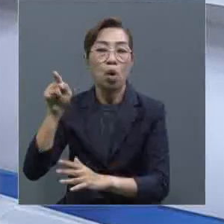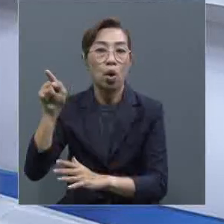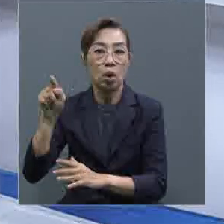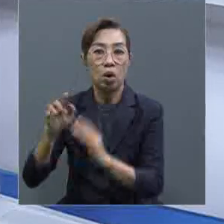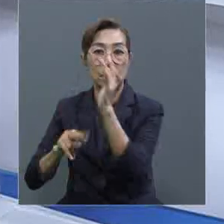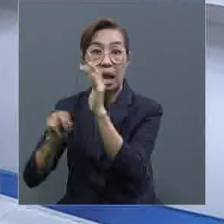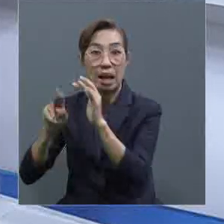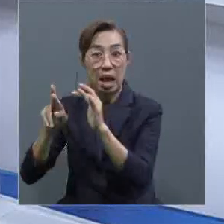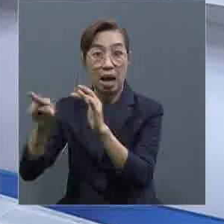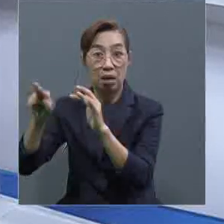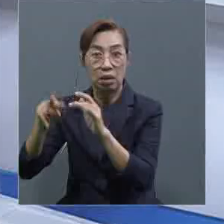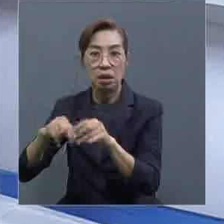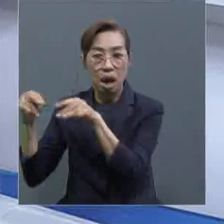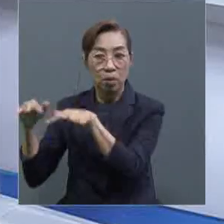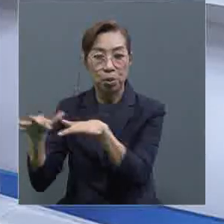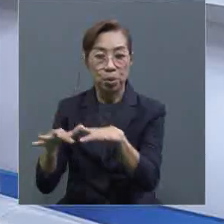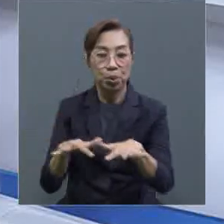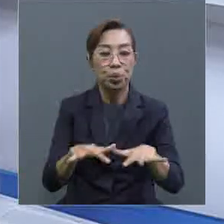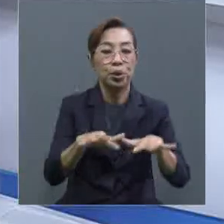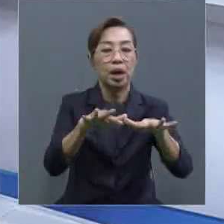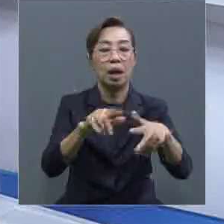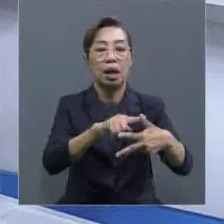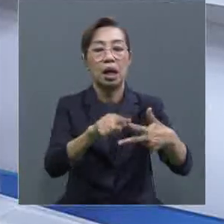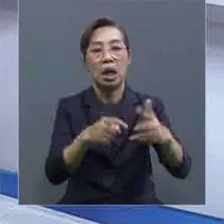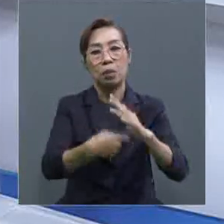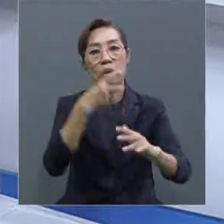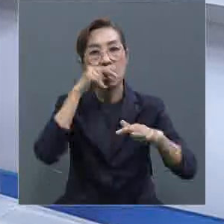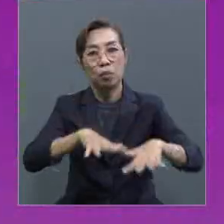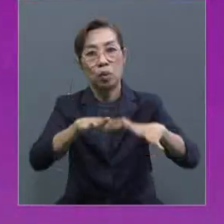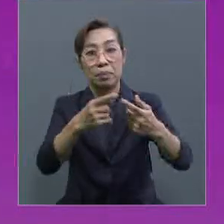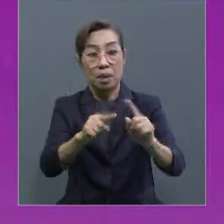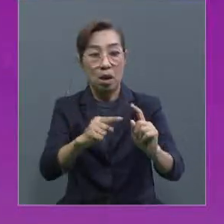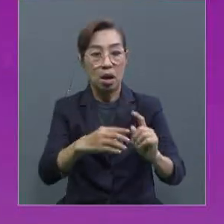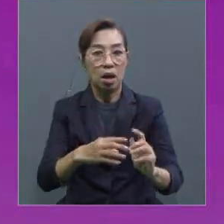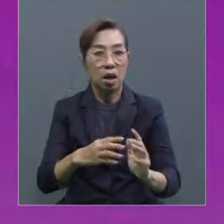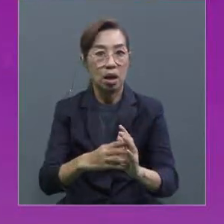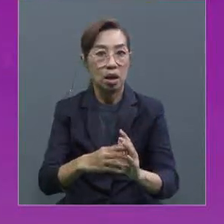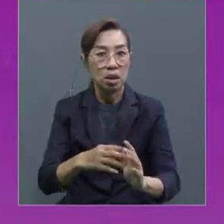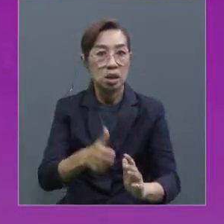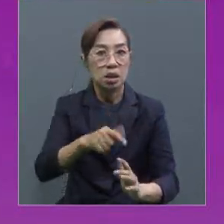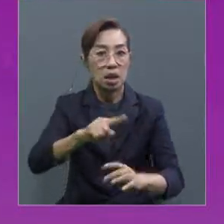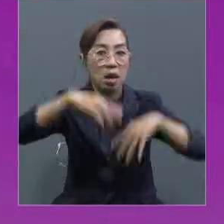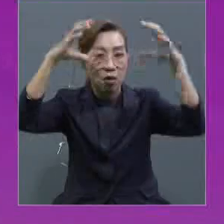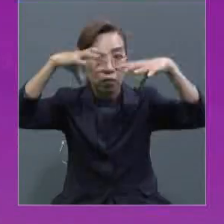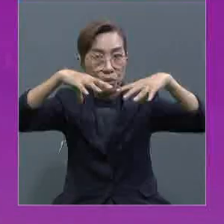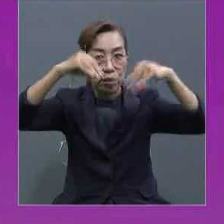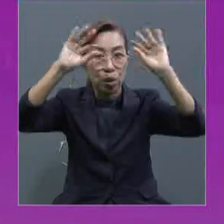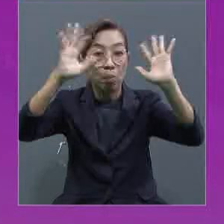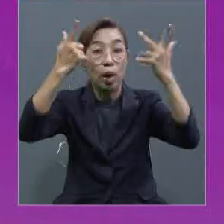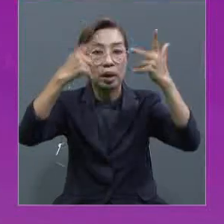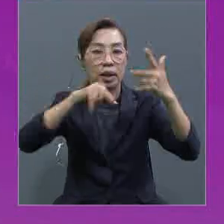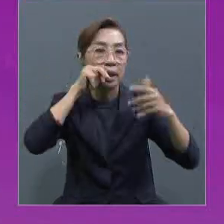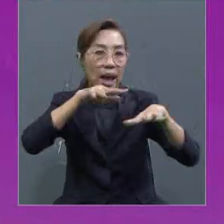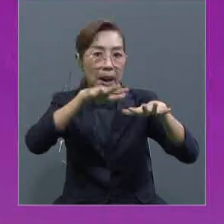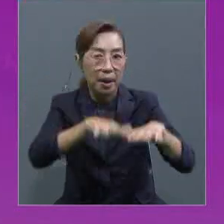เยลานั่นเองแต่ว่าดูเหมือนว่าวันนี้เริ่มที่จะมีข่าวดีแล้วนะคะเพราะว่าฝนหยุดตกค่ะก็เลยทำให้สถานการณ์พื้นที่เนี่ยมันเริ่มดีขึ้นในบาง